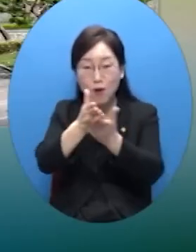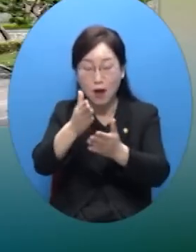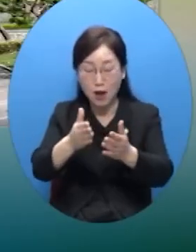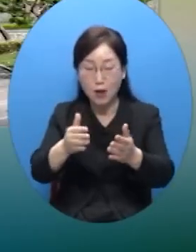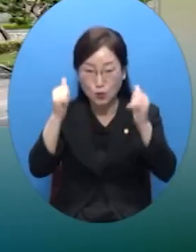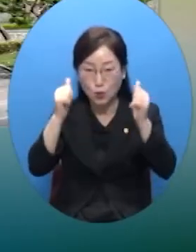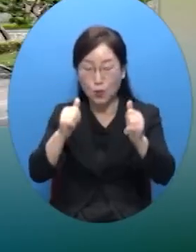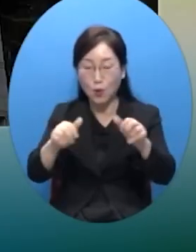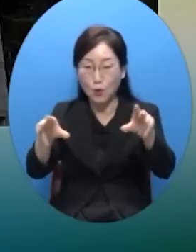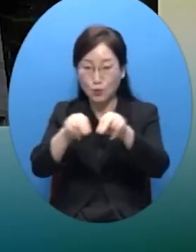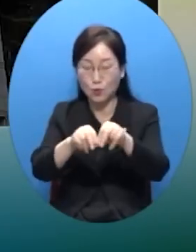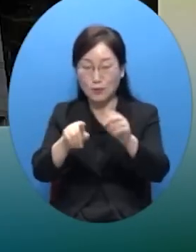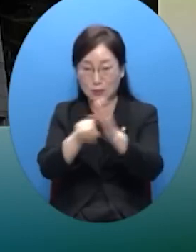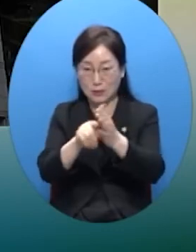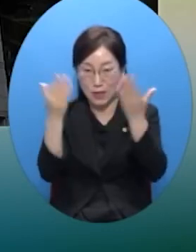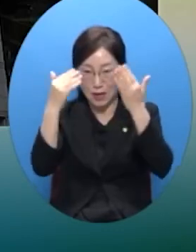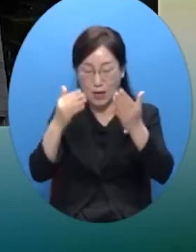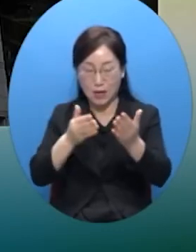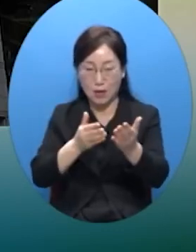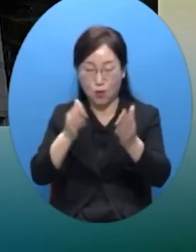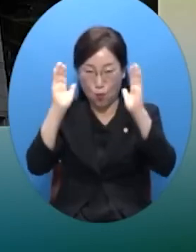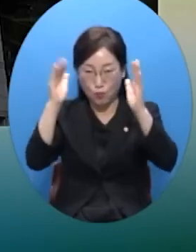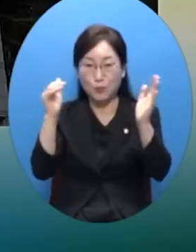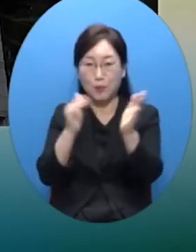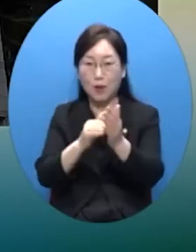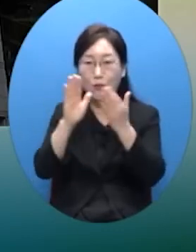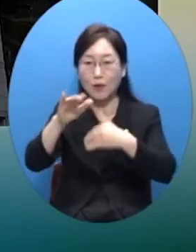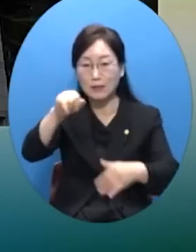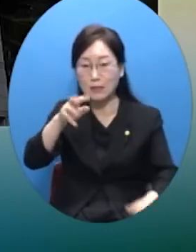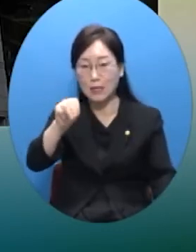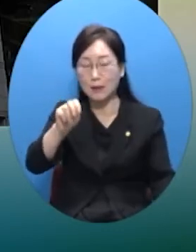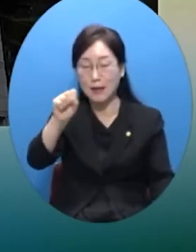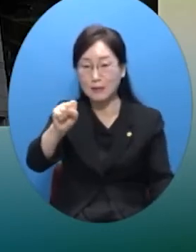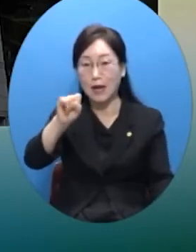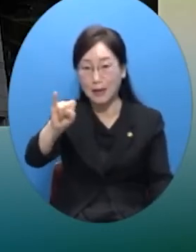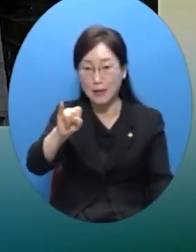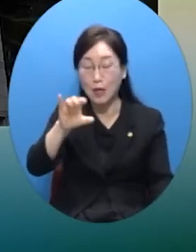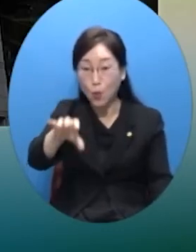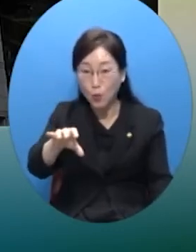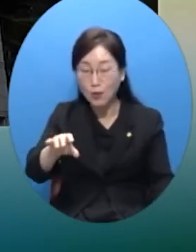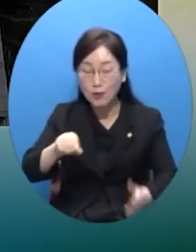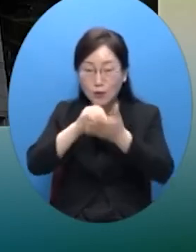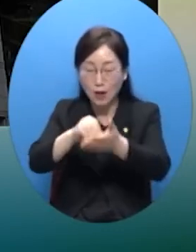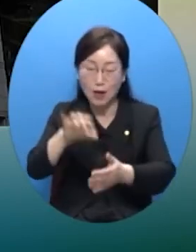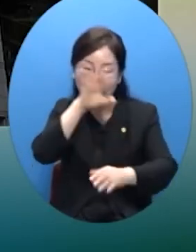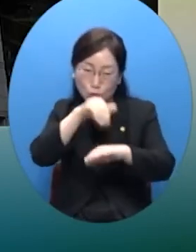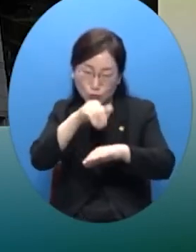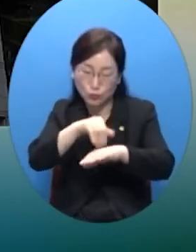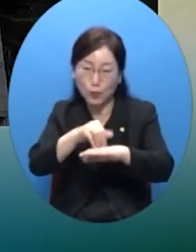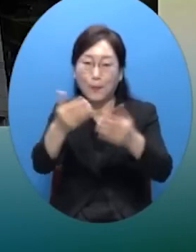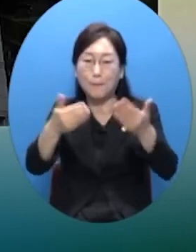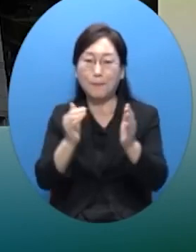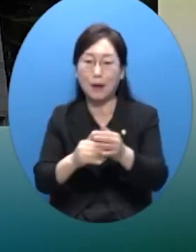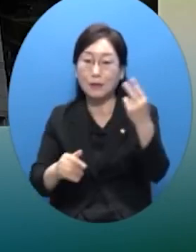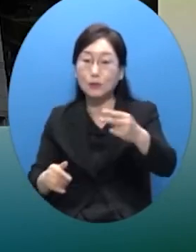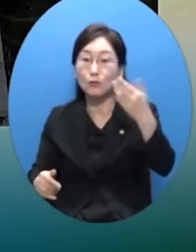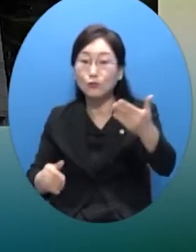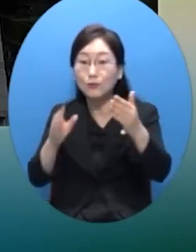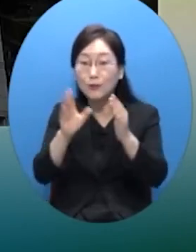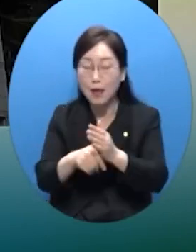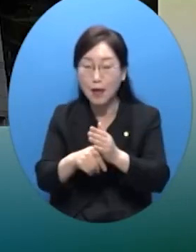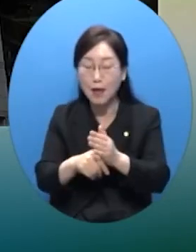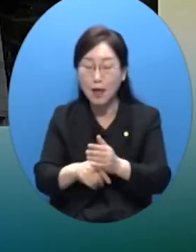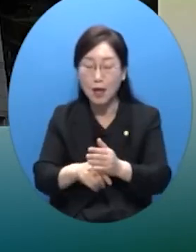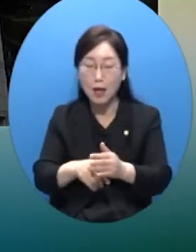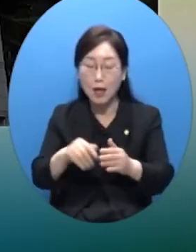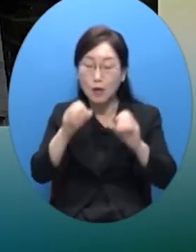전공하고 GMS, SIM 선교회 간사로 섬기면서 선교훈련을 했습니다. 2009년도에는 미전도